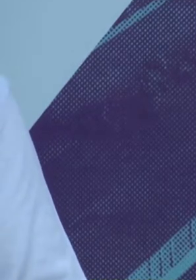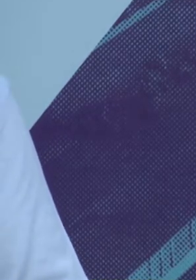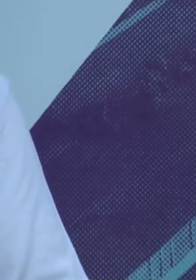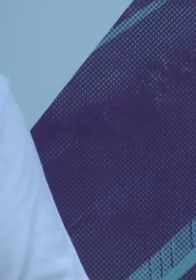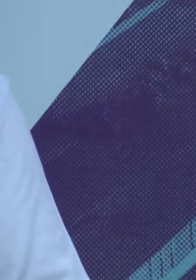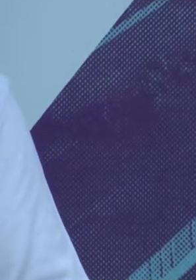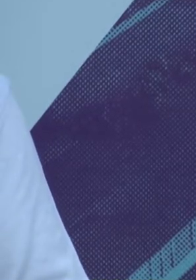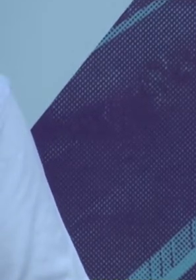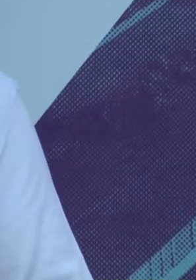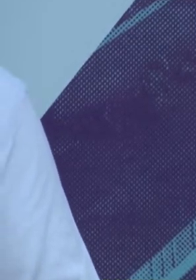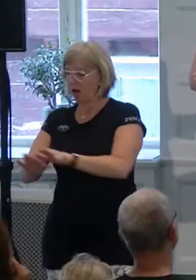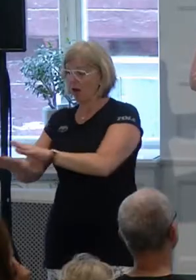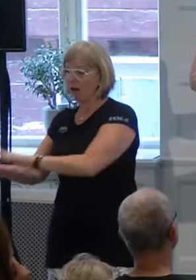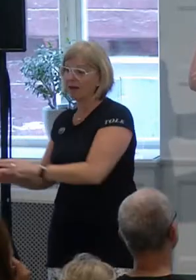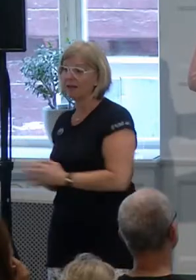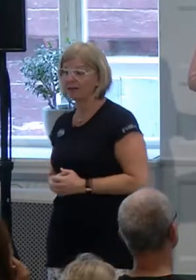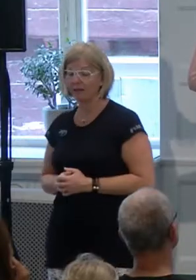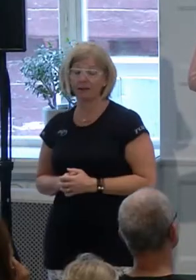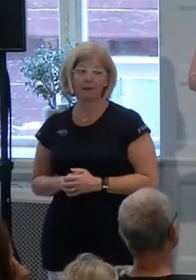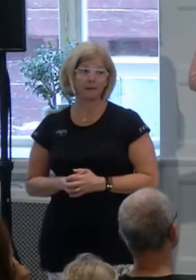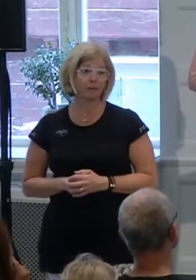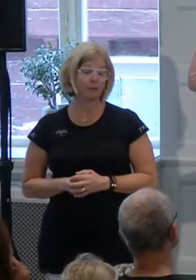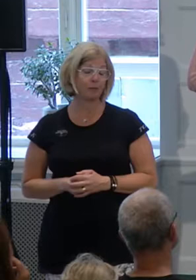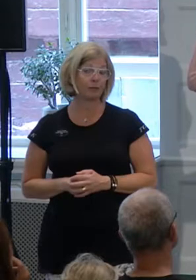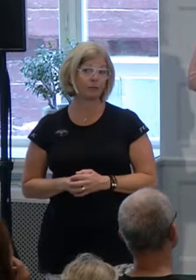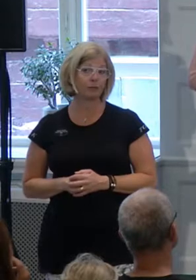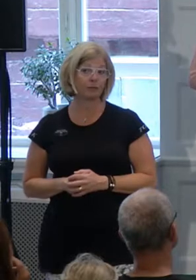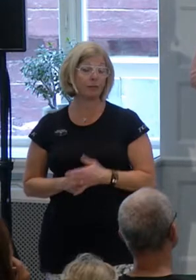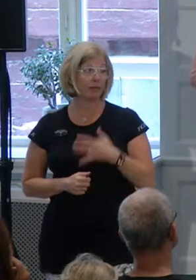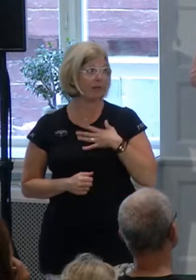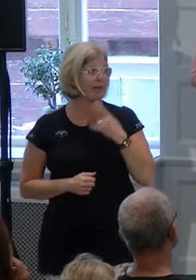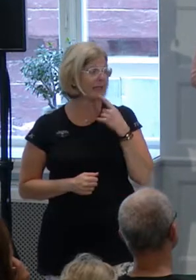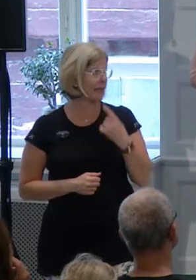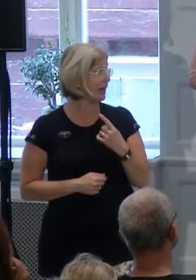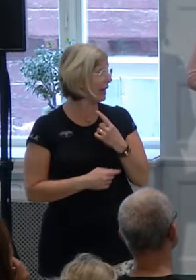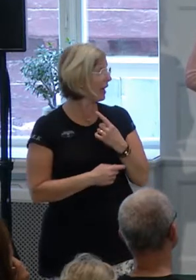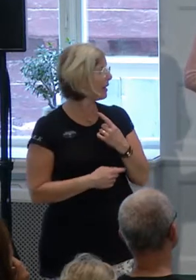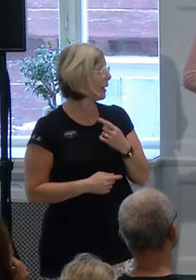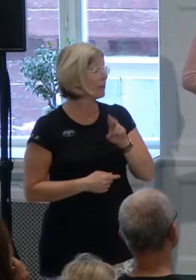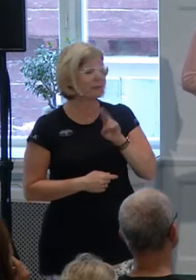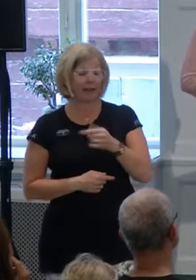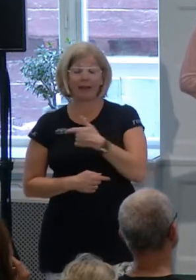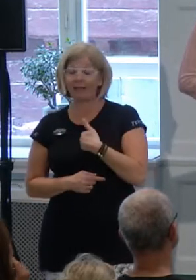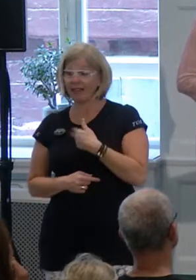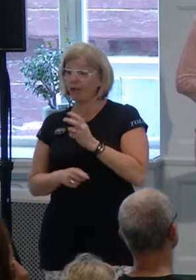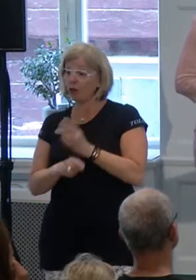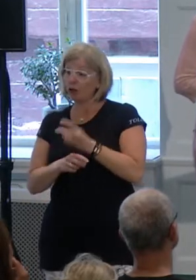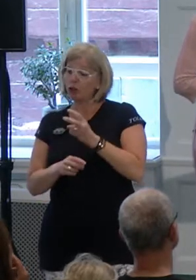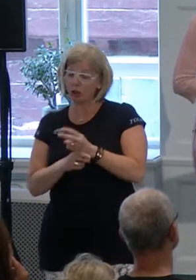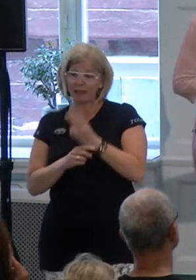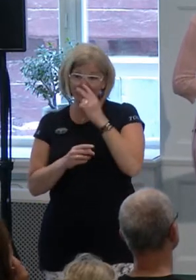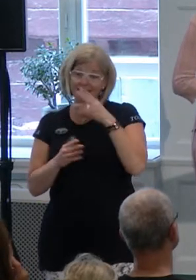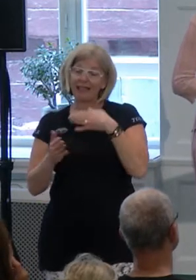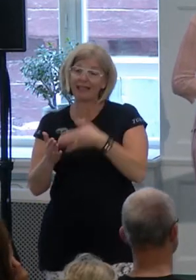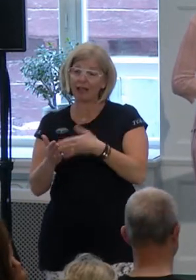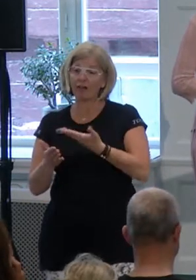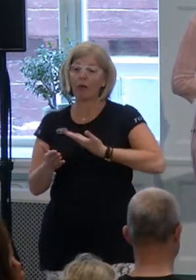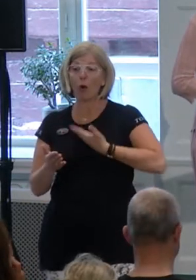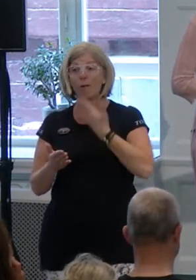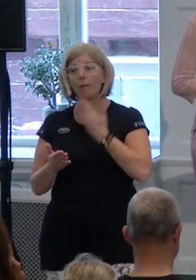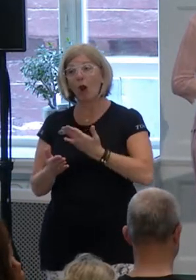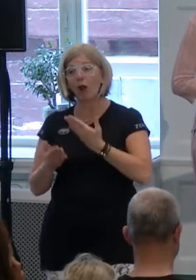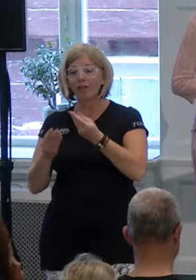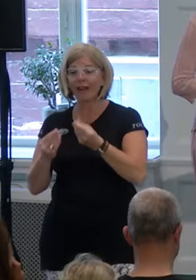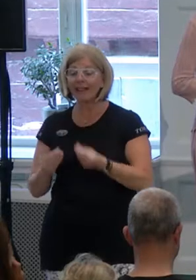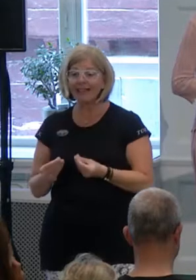och gör. Ja. Spott. Jag ska säga att vi försöker verkligen se till så att det blir god kvalitet på till